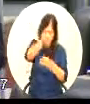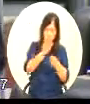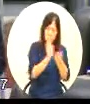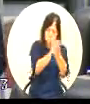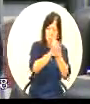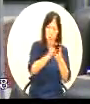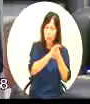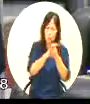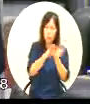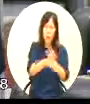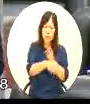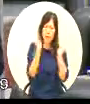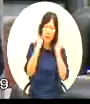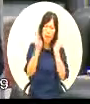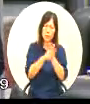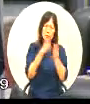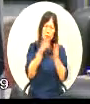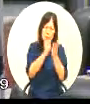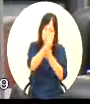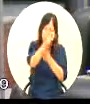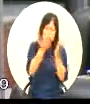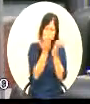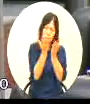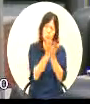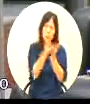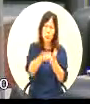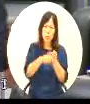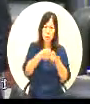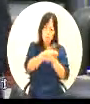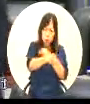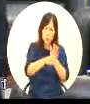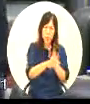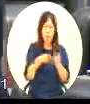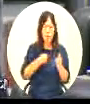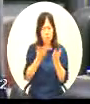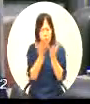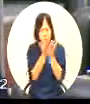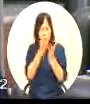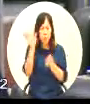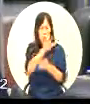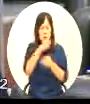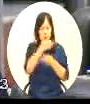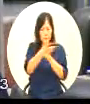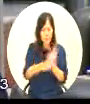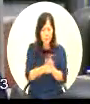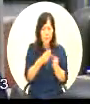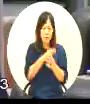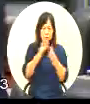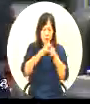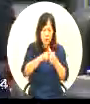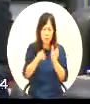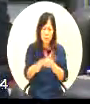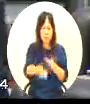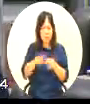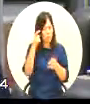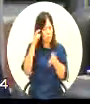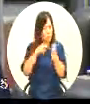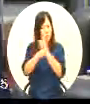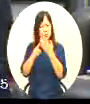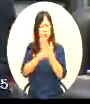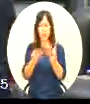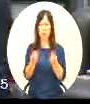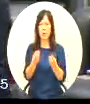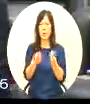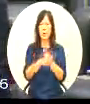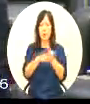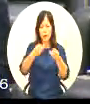甚至这些孩子未来在升学的过程当中，因为他没有读过音乐班，所以你在推荐甄选的时候，人家就觉得你不够专业，首先分